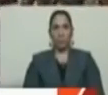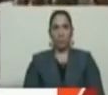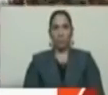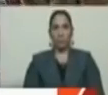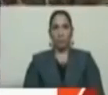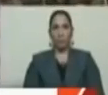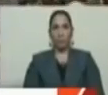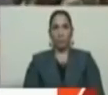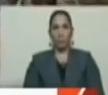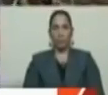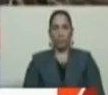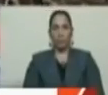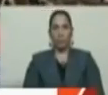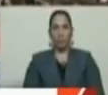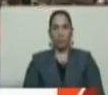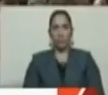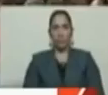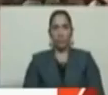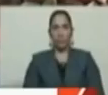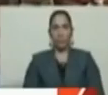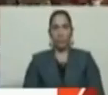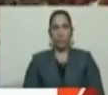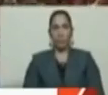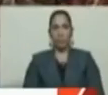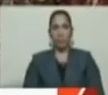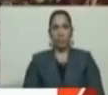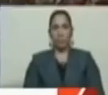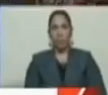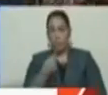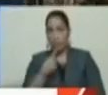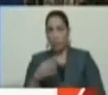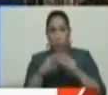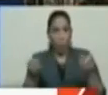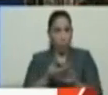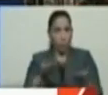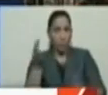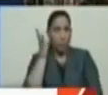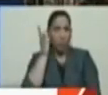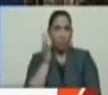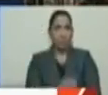متخصص في العلاقات الدولية، كما أشكر ضيفي كان معنا من واشنطن دكتور مهدي عفيفي المحلل السياسي.